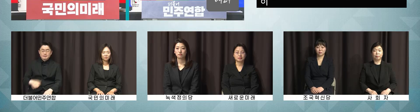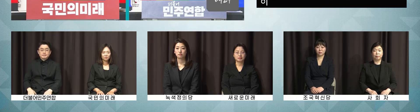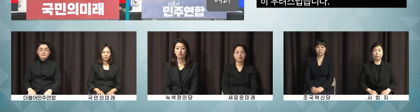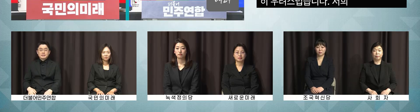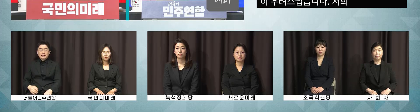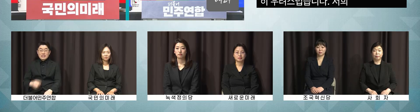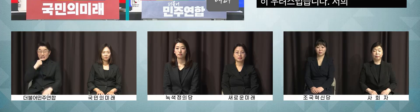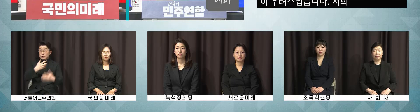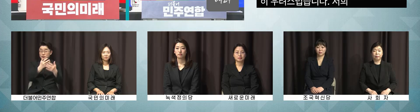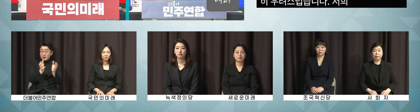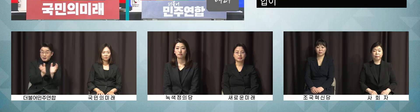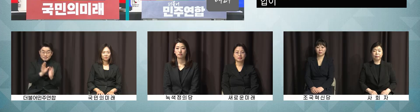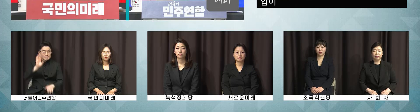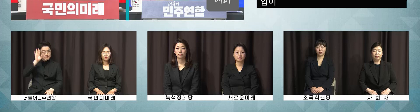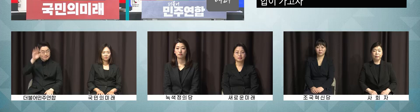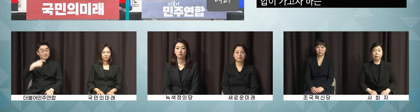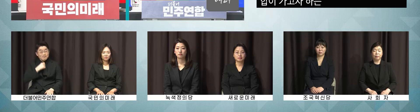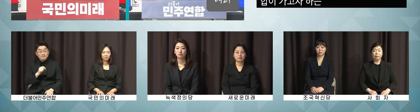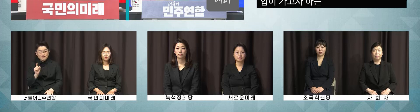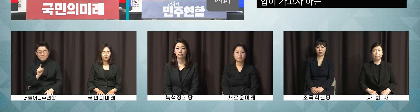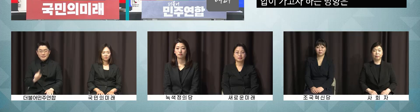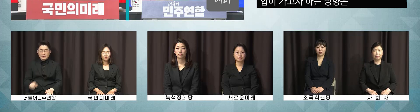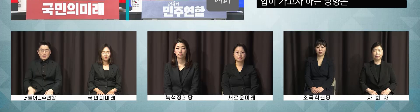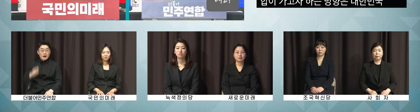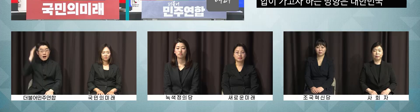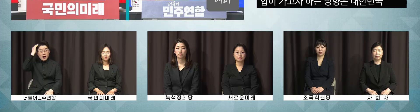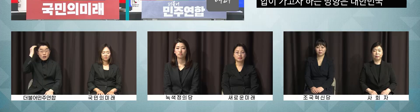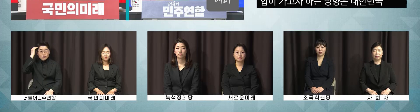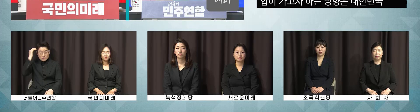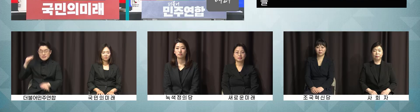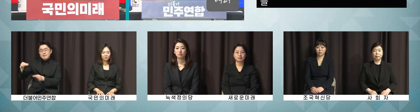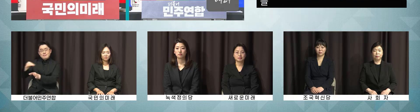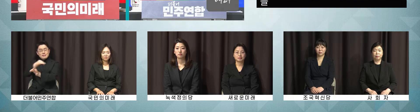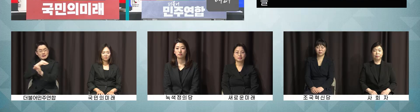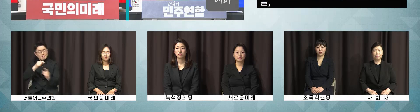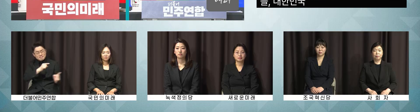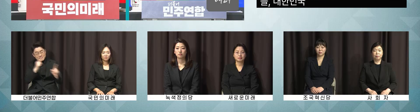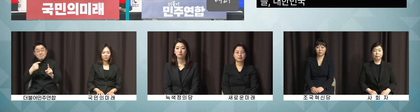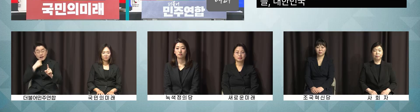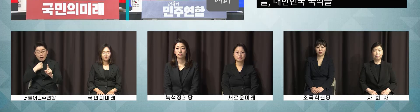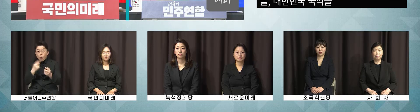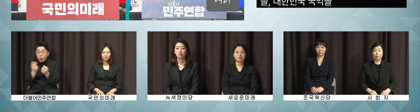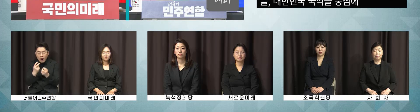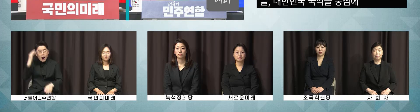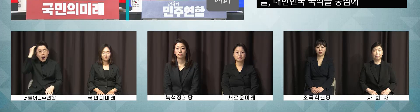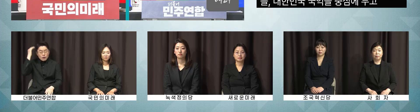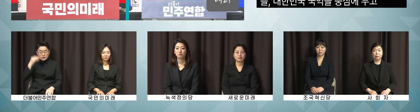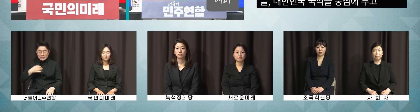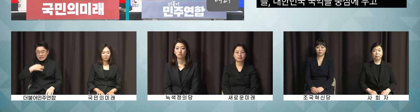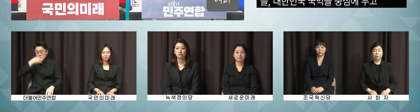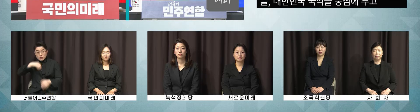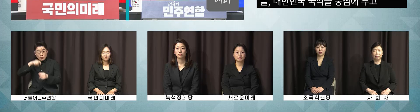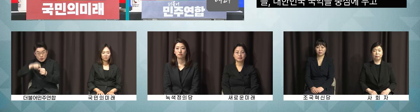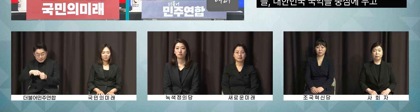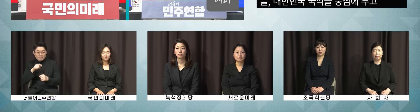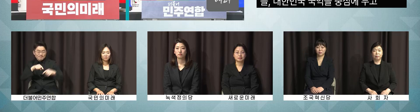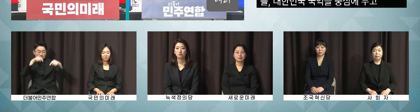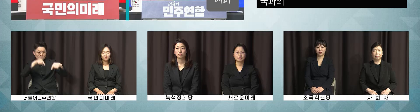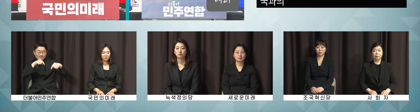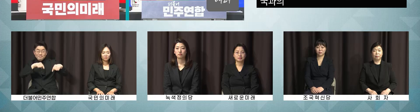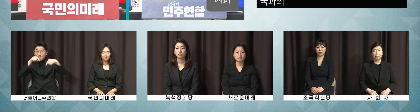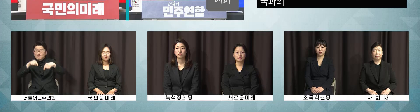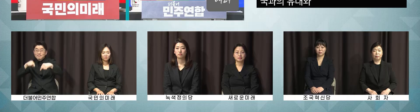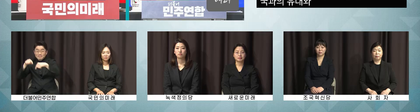더불어민주연합이 가고자 하는 방향은 대한민국 경제를, 대한민국 국익을 중심에 두고 주변국과의 유대와